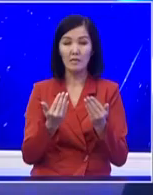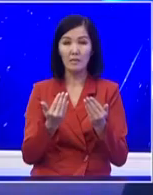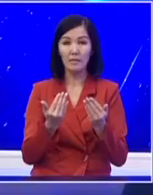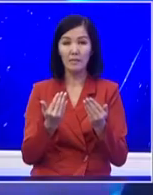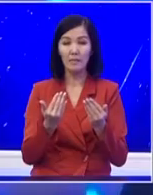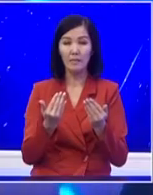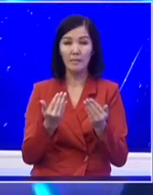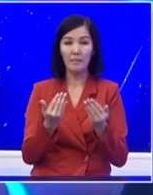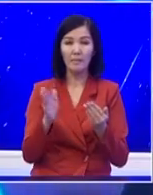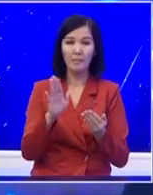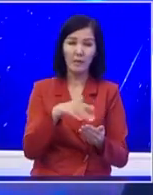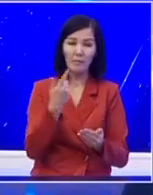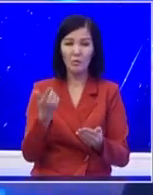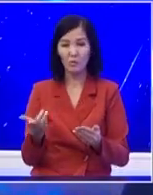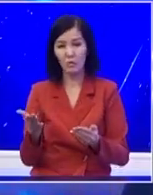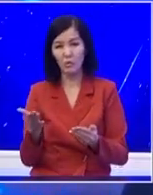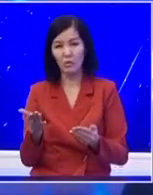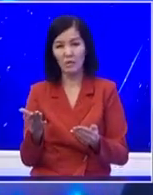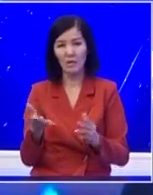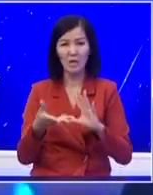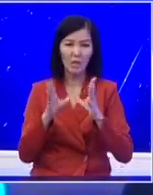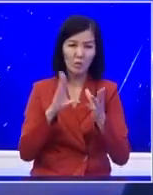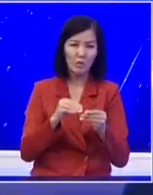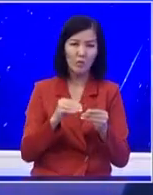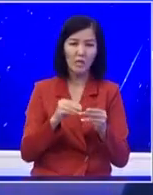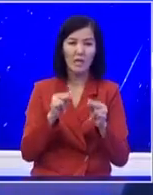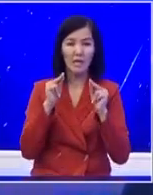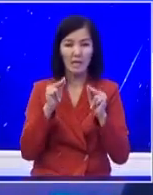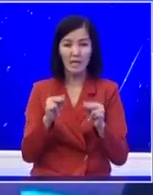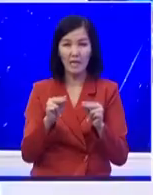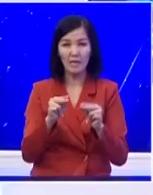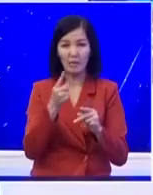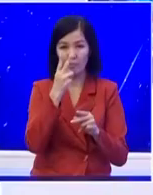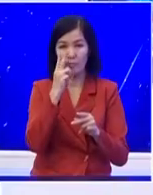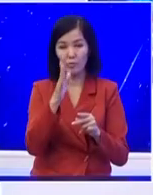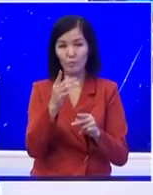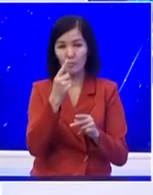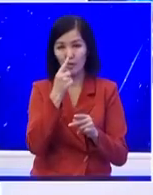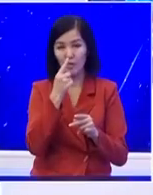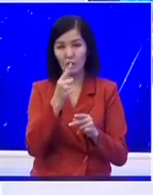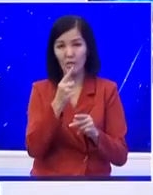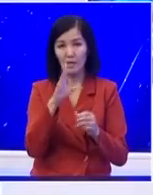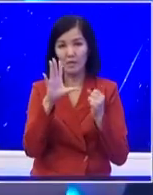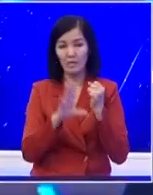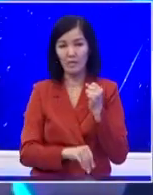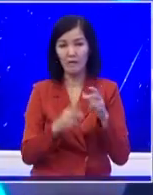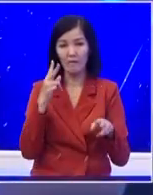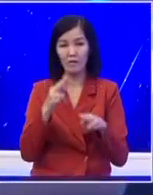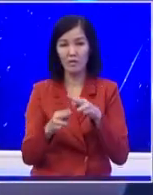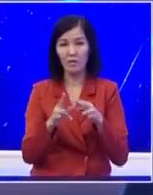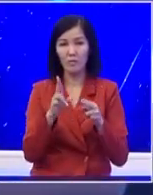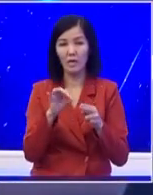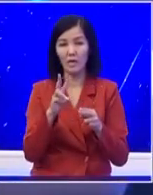промежуточные результаты смотрим, но реальный эффект мы будем видеть уже там ближе к завершению карантина. Будет